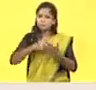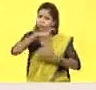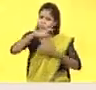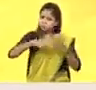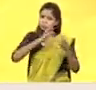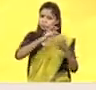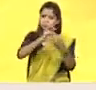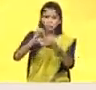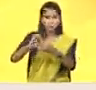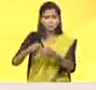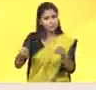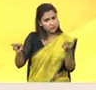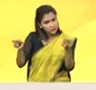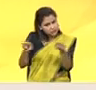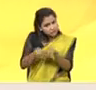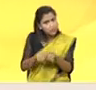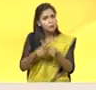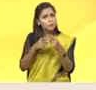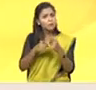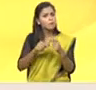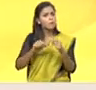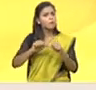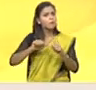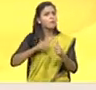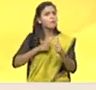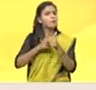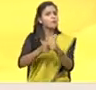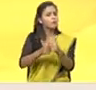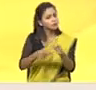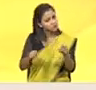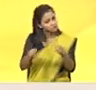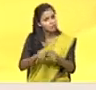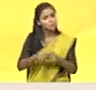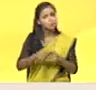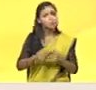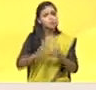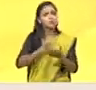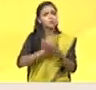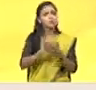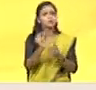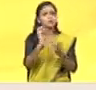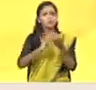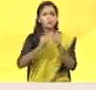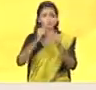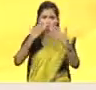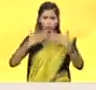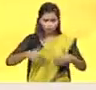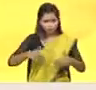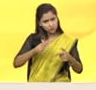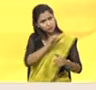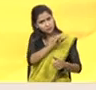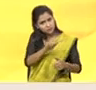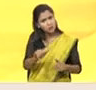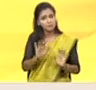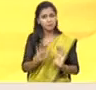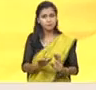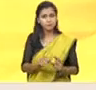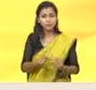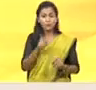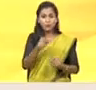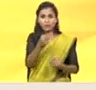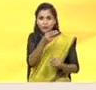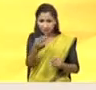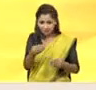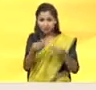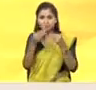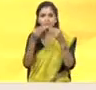करेंगे जैसा वे अपने लोगों के लिए करते हैं। उन्होंने गिबन्स को नाम भी